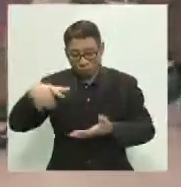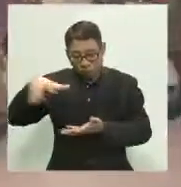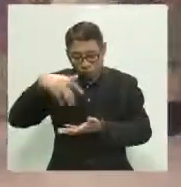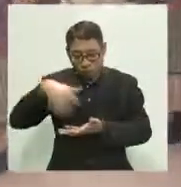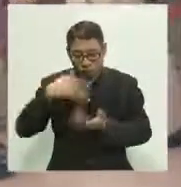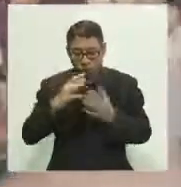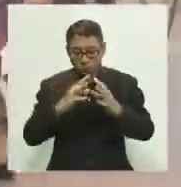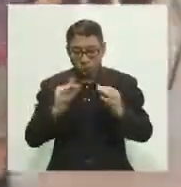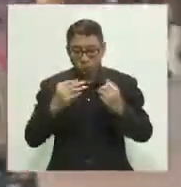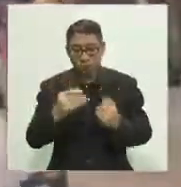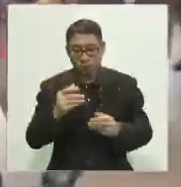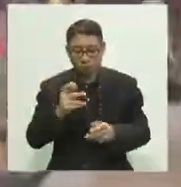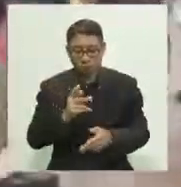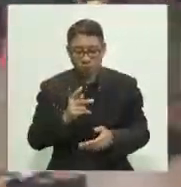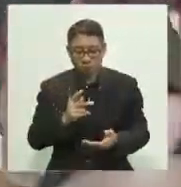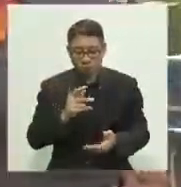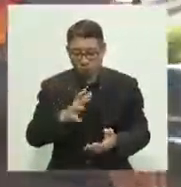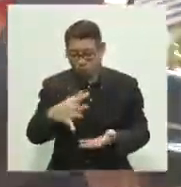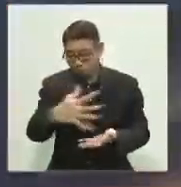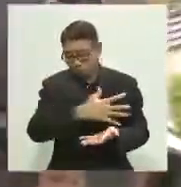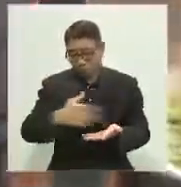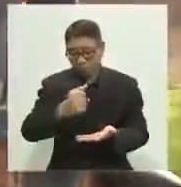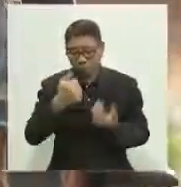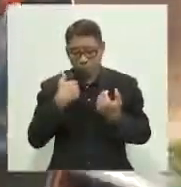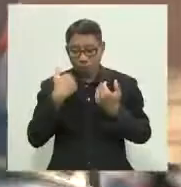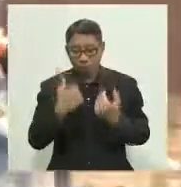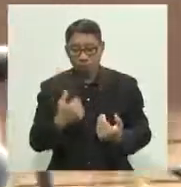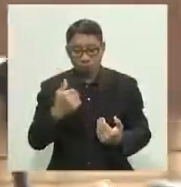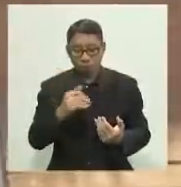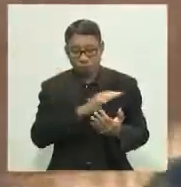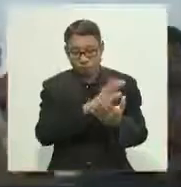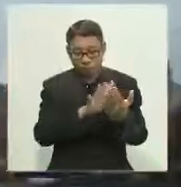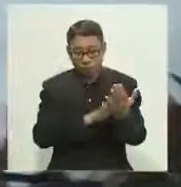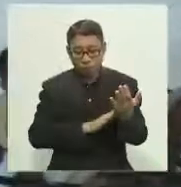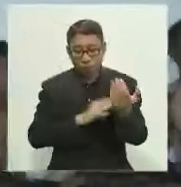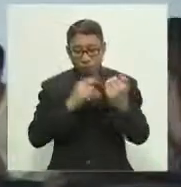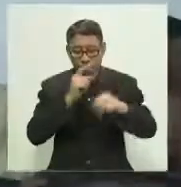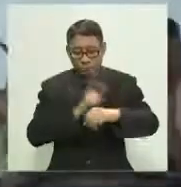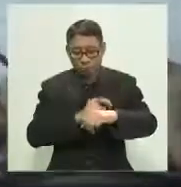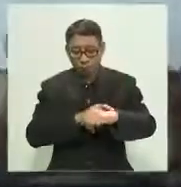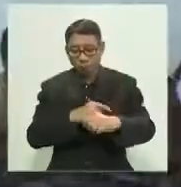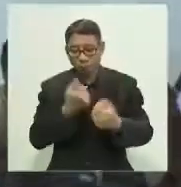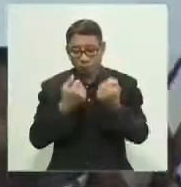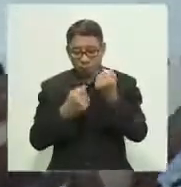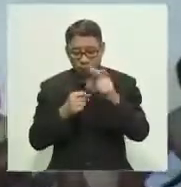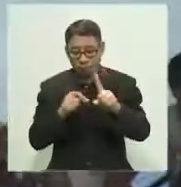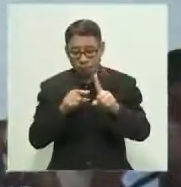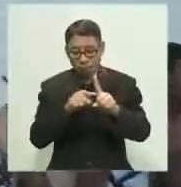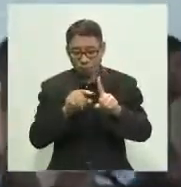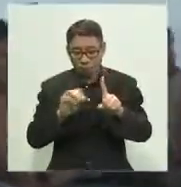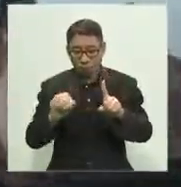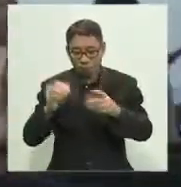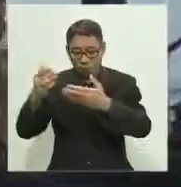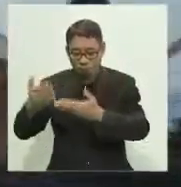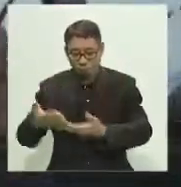ราวทางประวัติศาสตร์การกอบกู้เอกราชนะครับแล้วก็สำหรับกำหนดการในวันนี้เวลา 11:00 น.จะมีการ